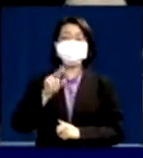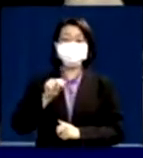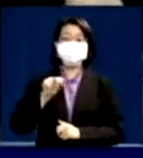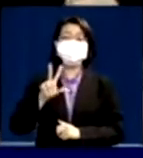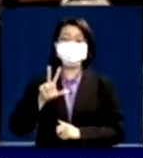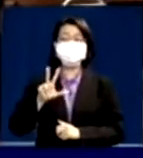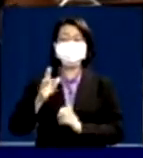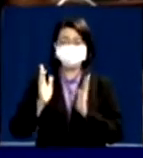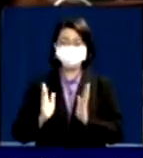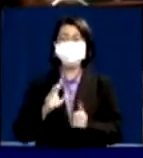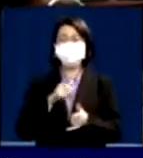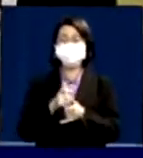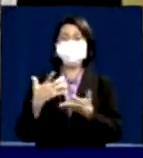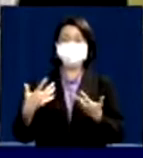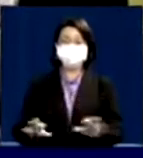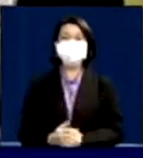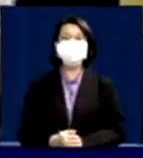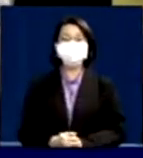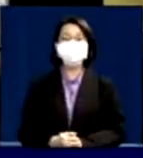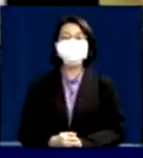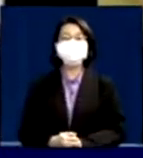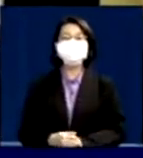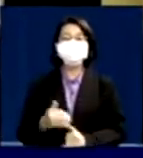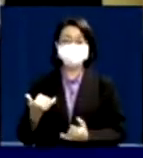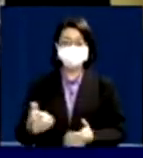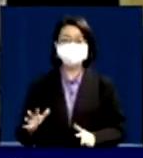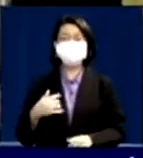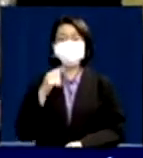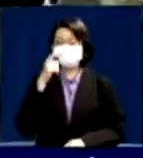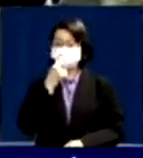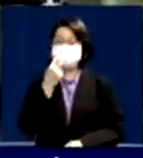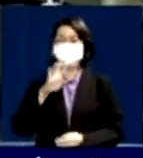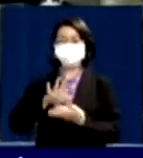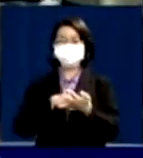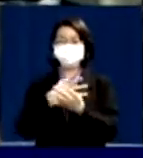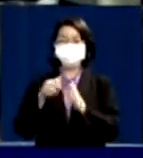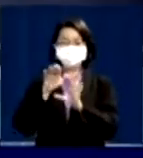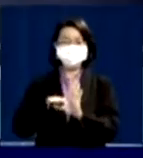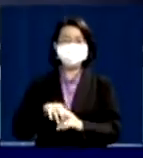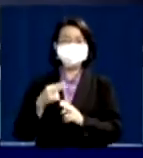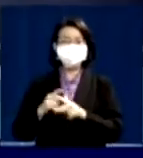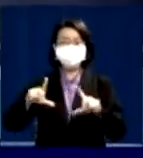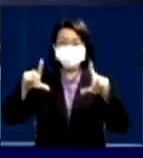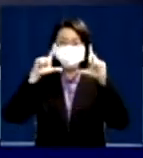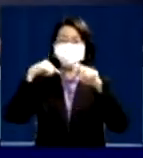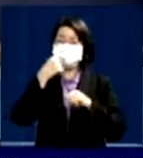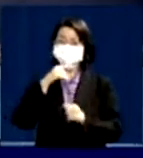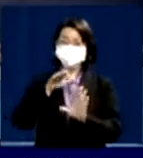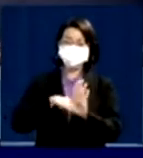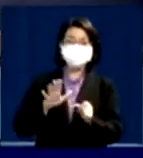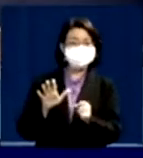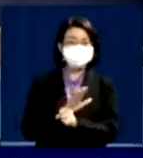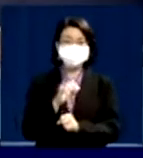5,533 โดสด้วยกันฮะ ครับผมก็อาจจะต้องมีการเช็คข้อมูลกันนะครับให้ชัดเจนสักนิดนึงเพราะว่าปัญหาที่พบกันในเรื่องของ